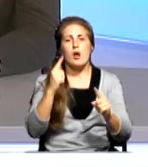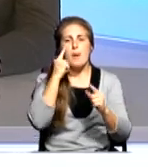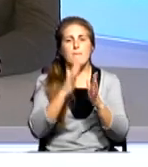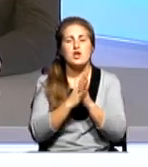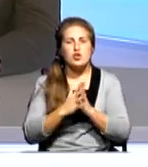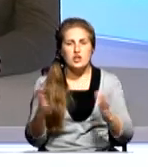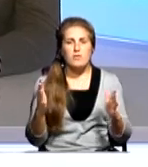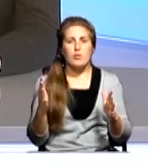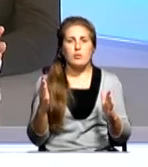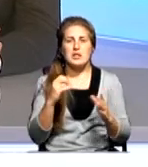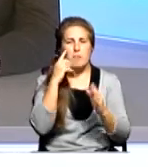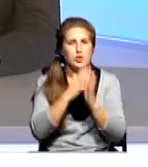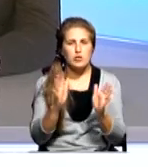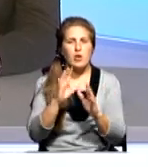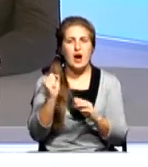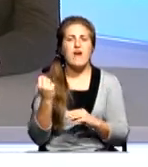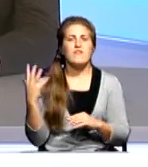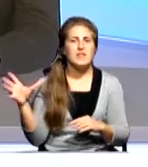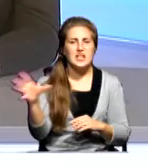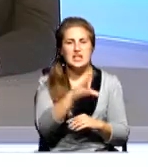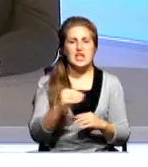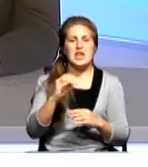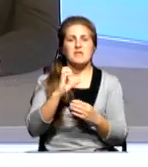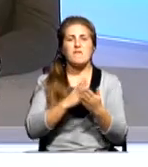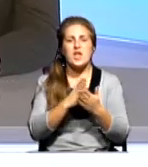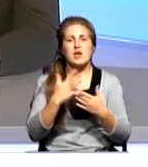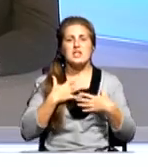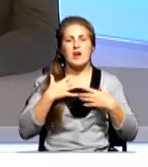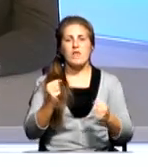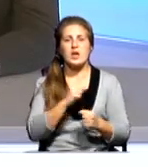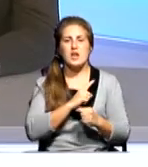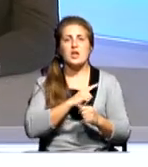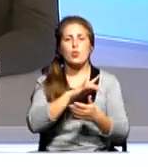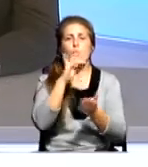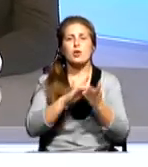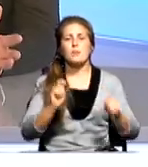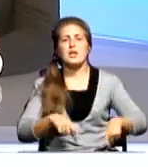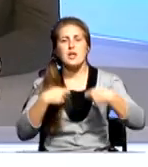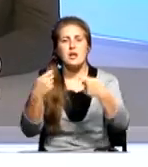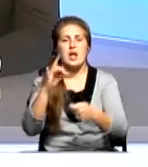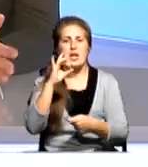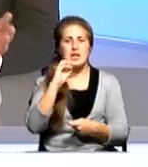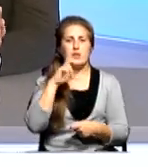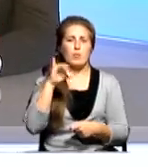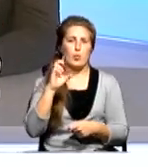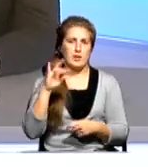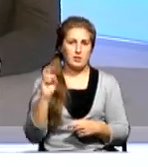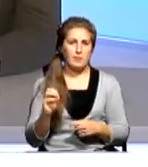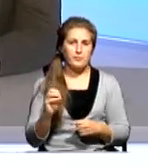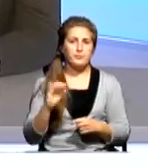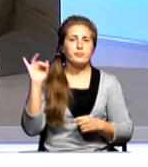не большинство например а все о сферу здравоохранения город передал республики досыта соответственно и